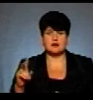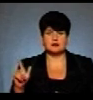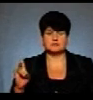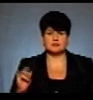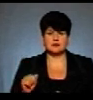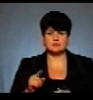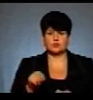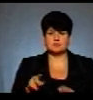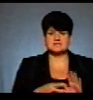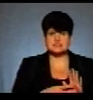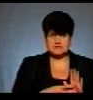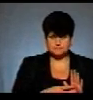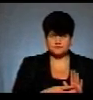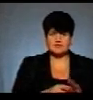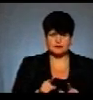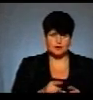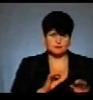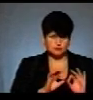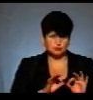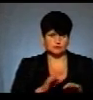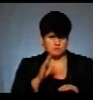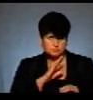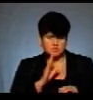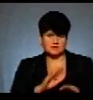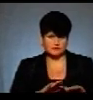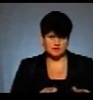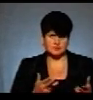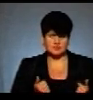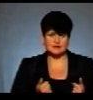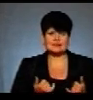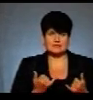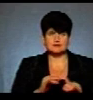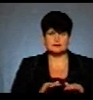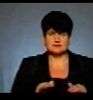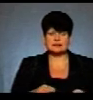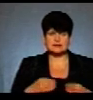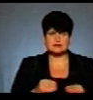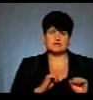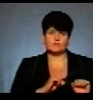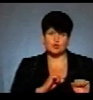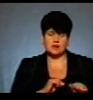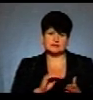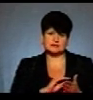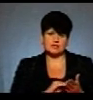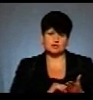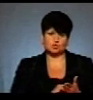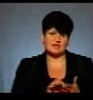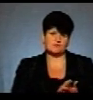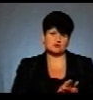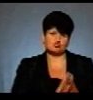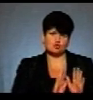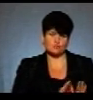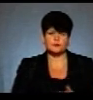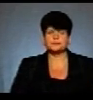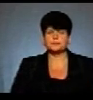Будинок номер 7. Там проконсультують і батьків, і дітей в разі потреби. І, до речі, для неповнолітніх надання адвоката, складання документів безкоштовне.